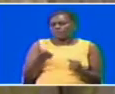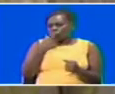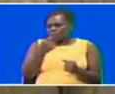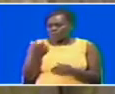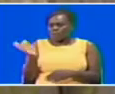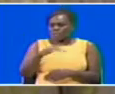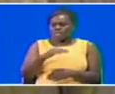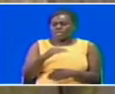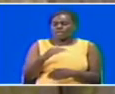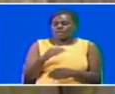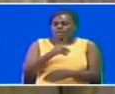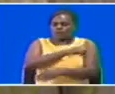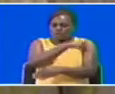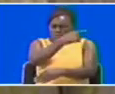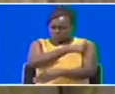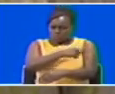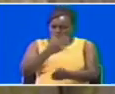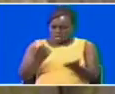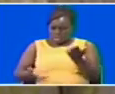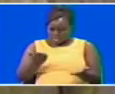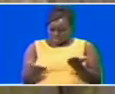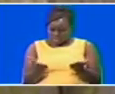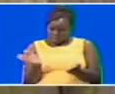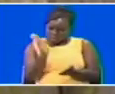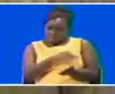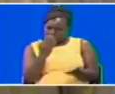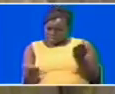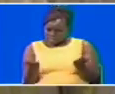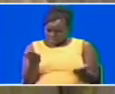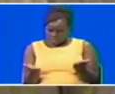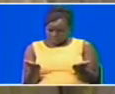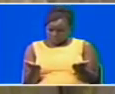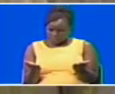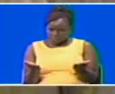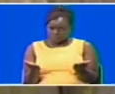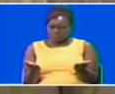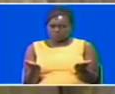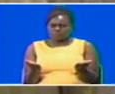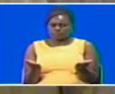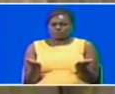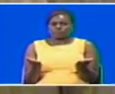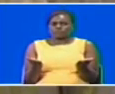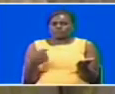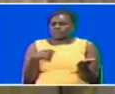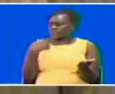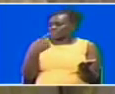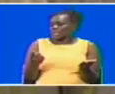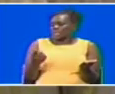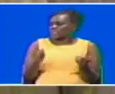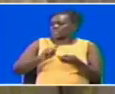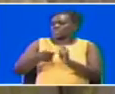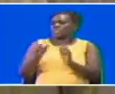nikarudi clinik Tena kurudi huko kinik nikawaambia hakuna kitu